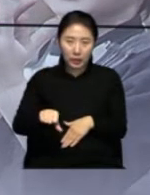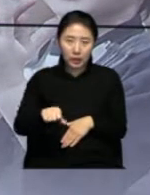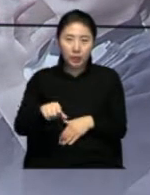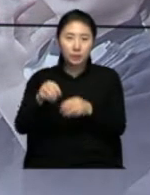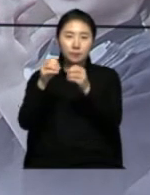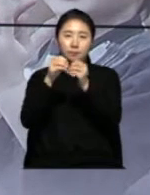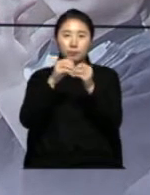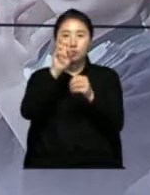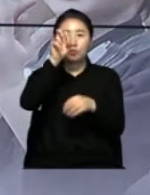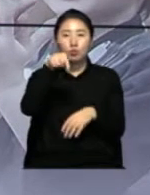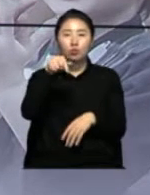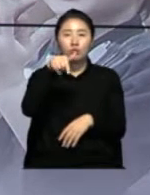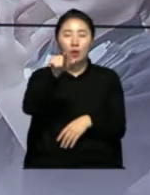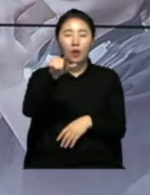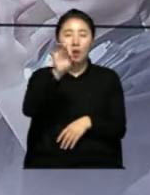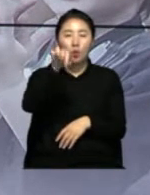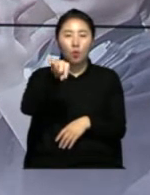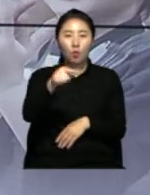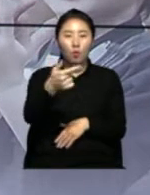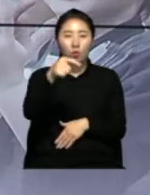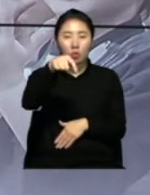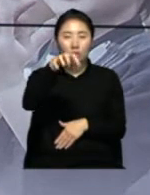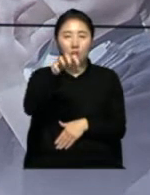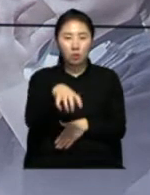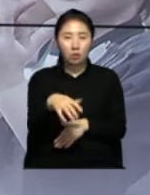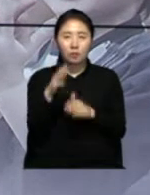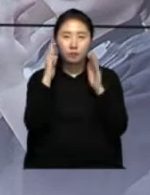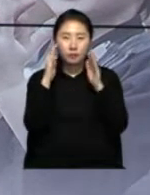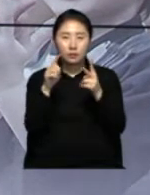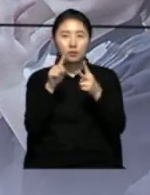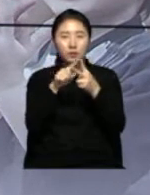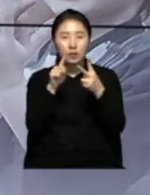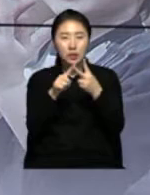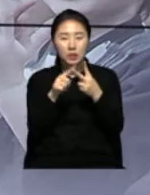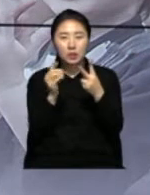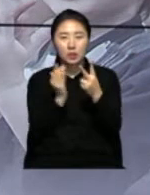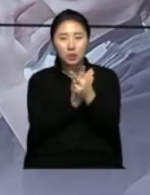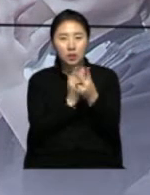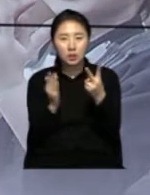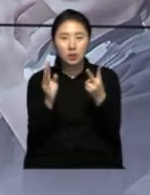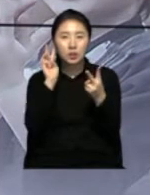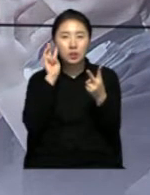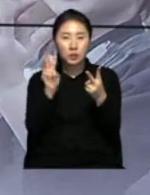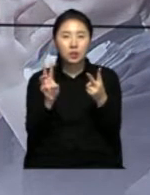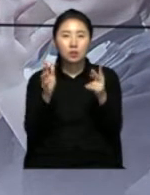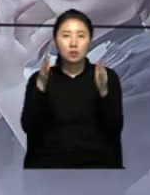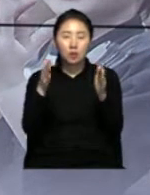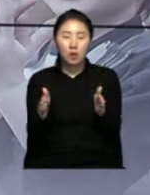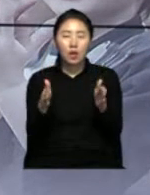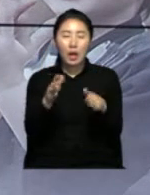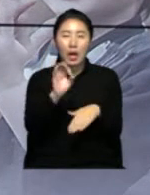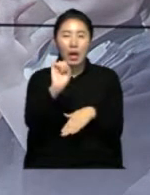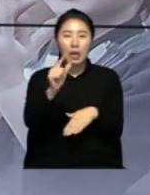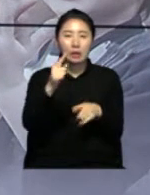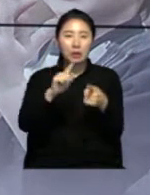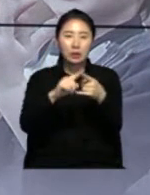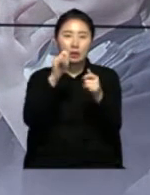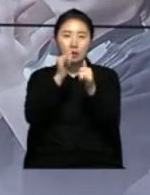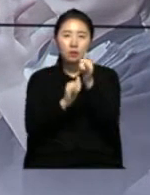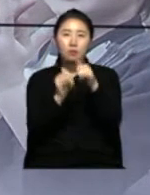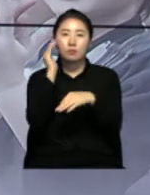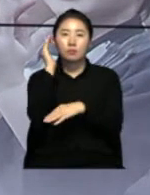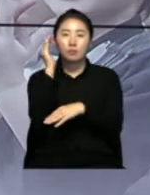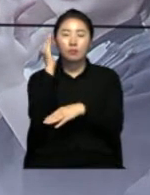숨결이 깃든 무계정사지 인근인데요. 수업은 1차와 2차로 나뉘어 3일 동안 안평대군에 대한 역사